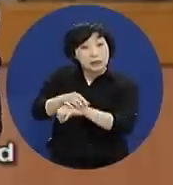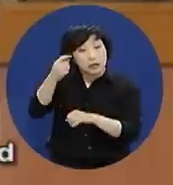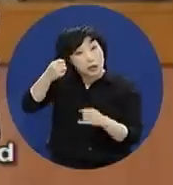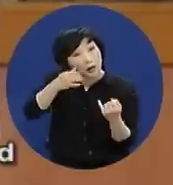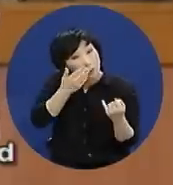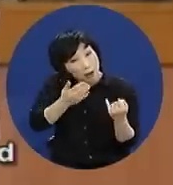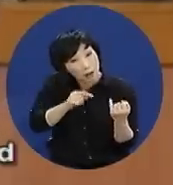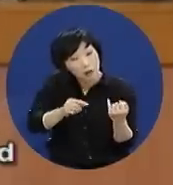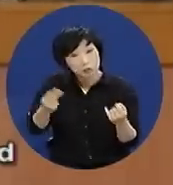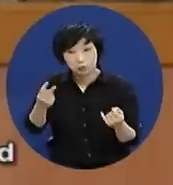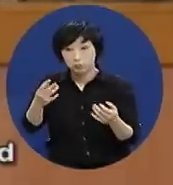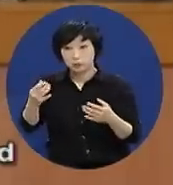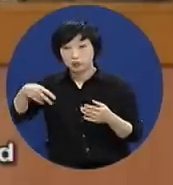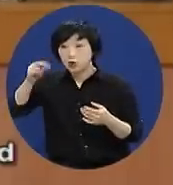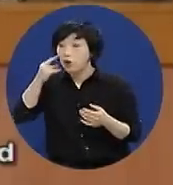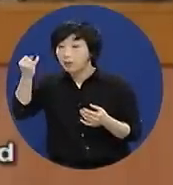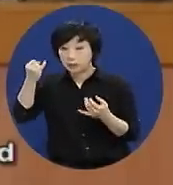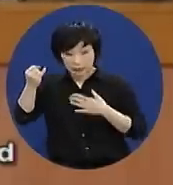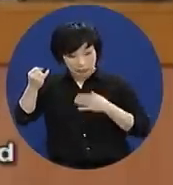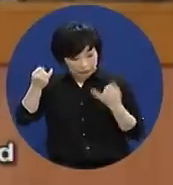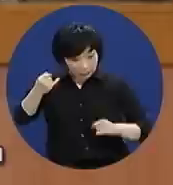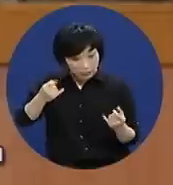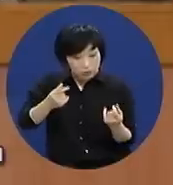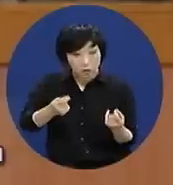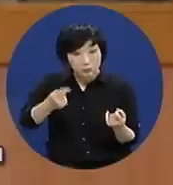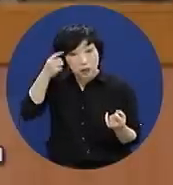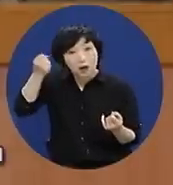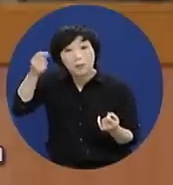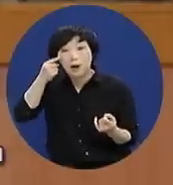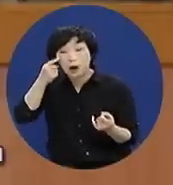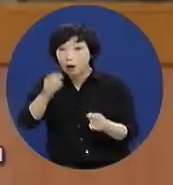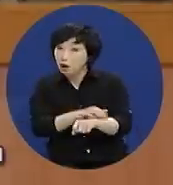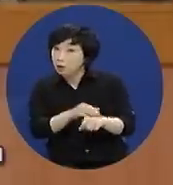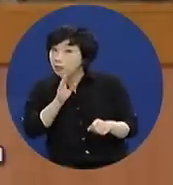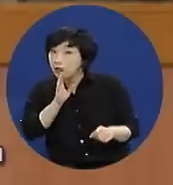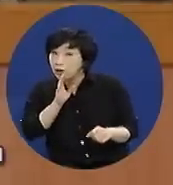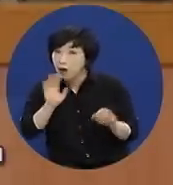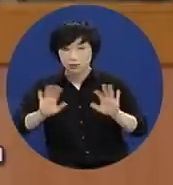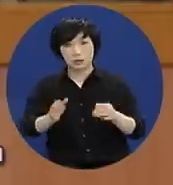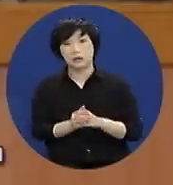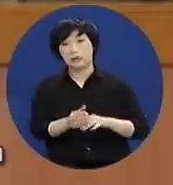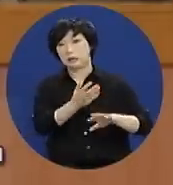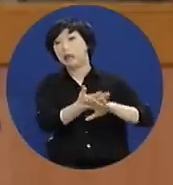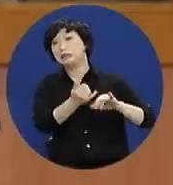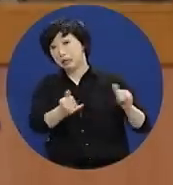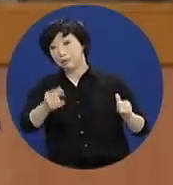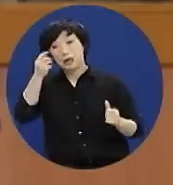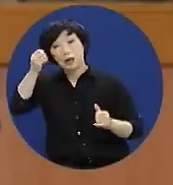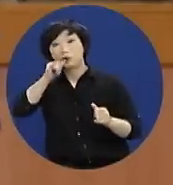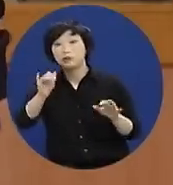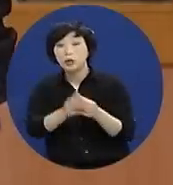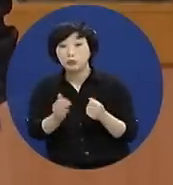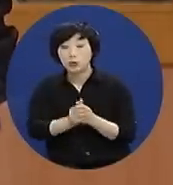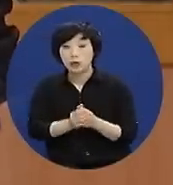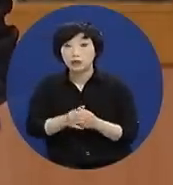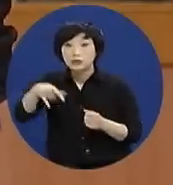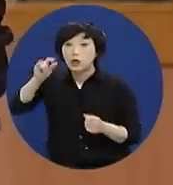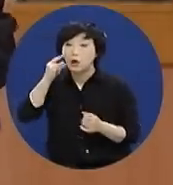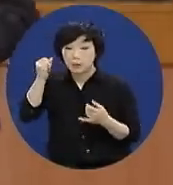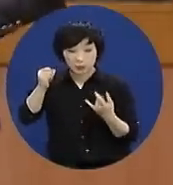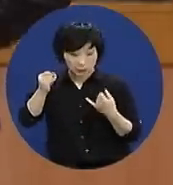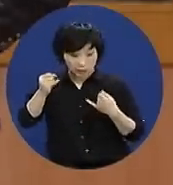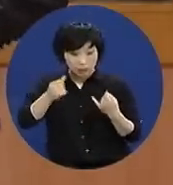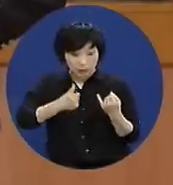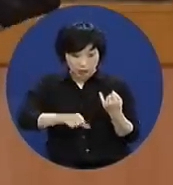か自の父の娘だったら煩わしいと思いますかこれは自分の身内のものではないと思うから